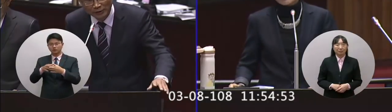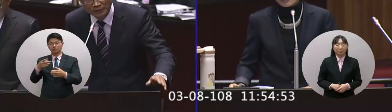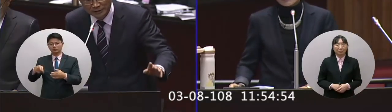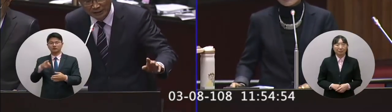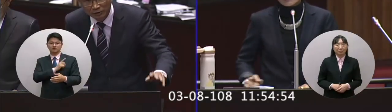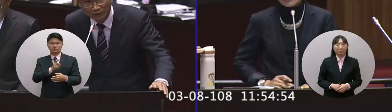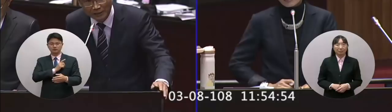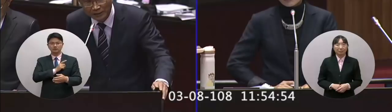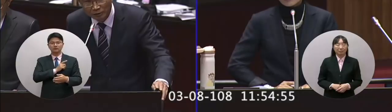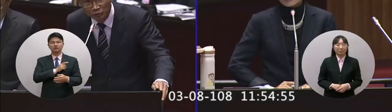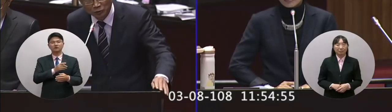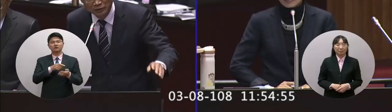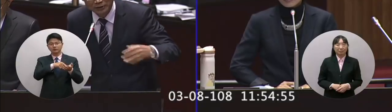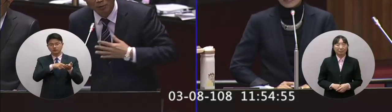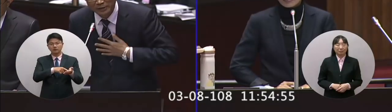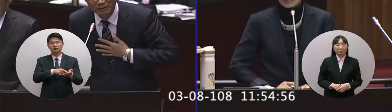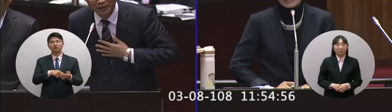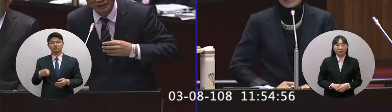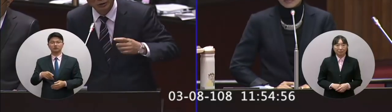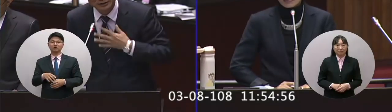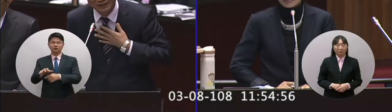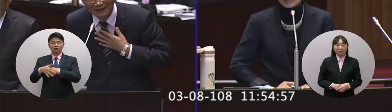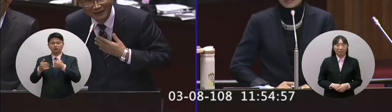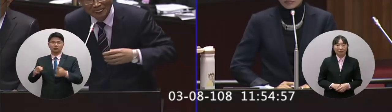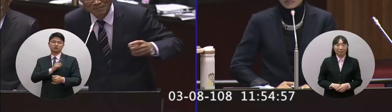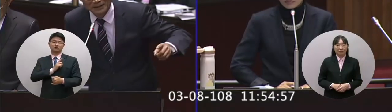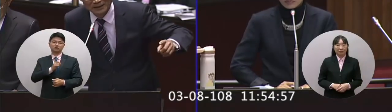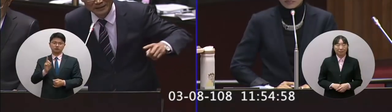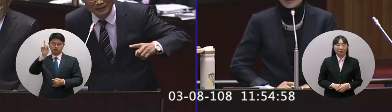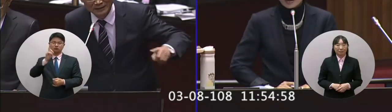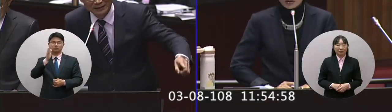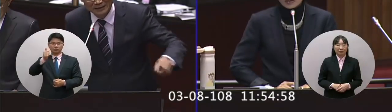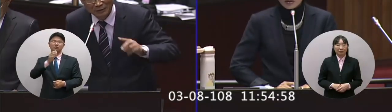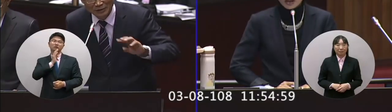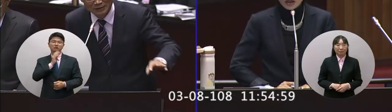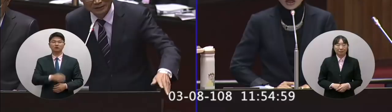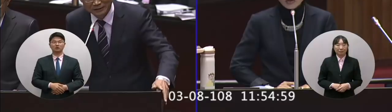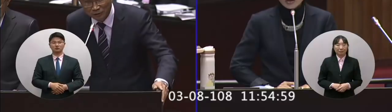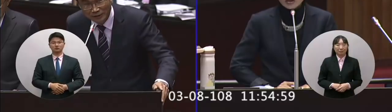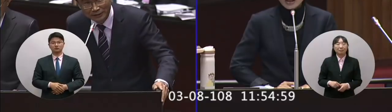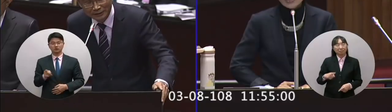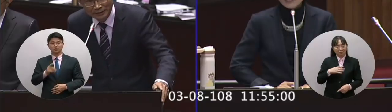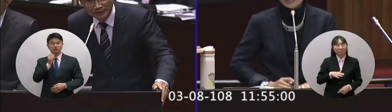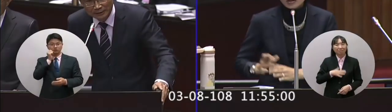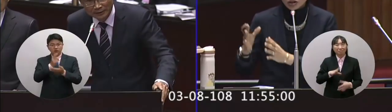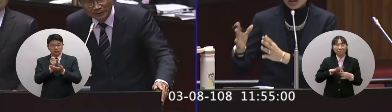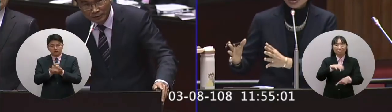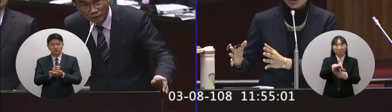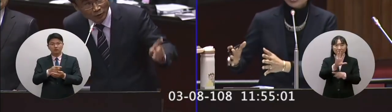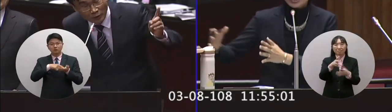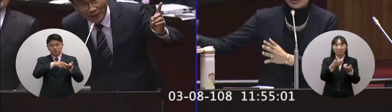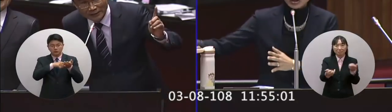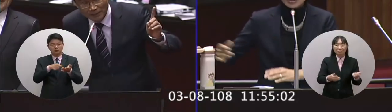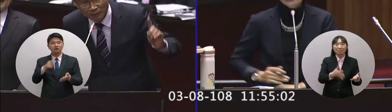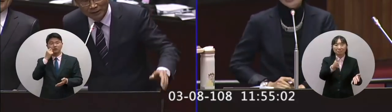因为农民团体是单一的雇主，农民也不可能讲一个人每天一个月 请，所以它有分，有的是进